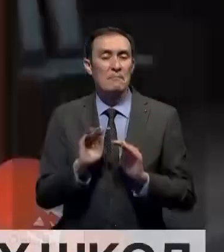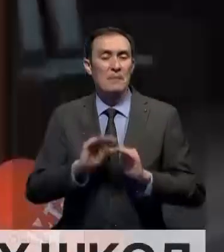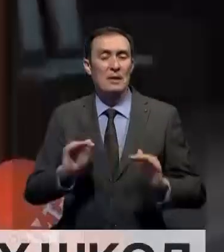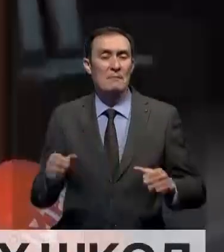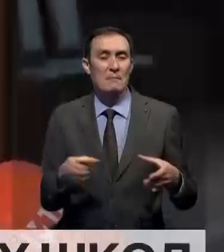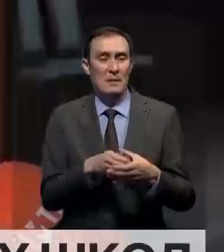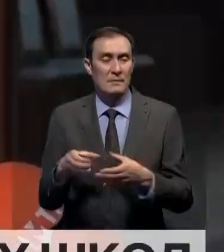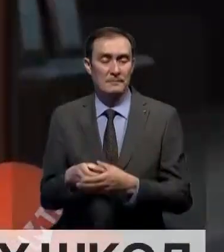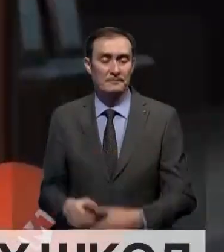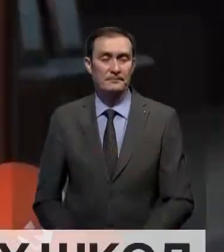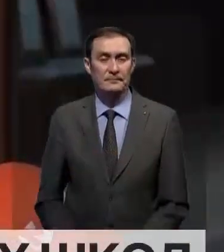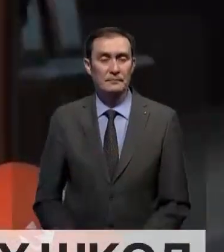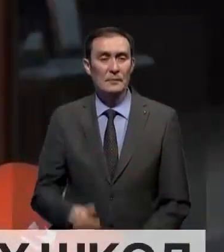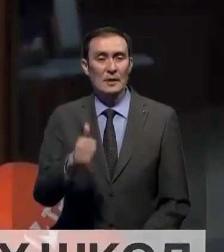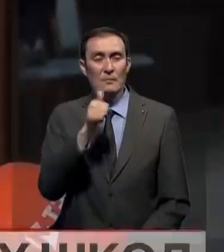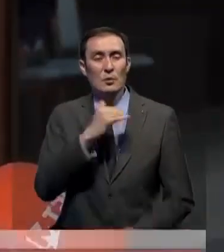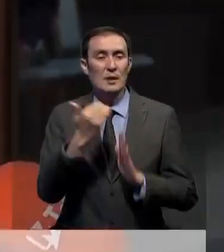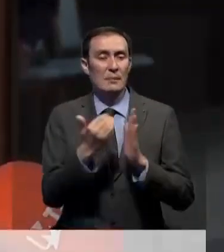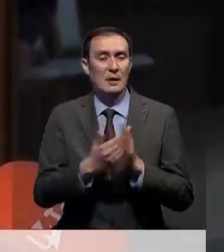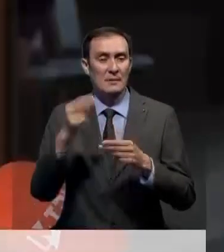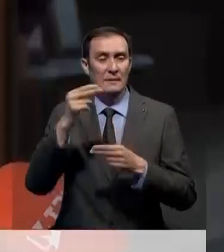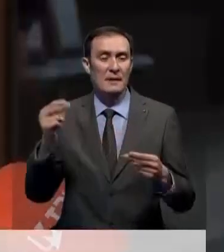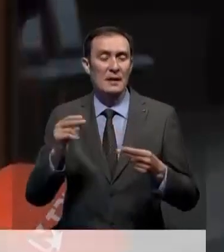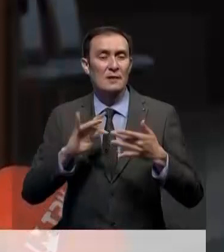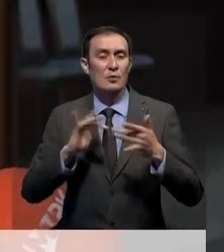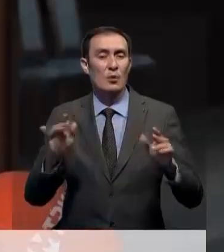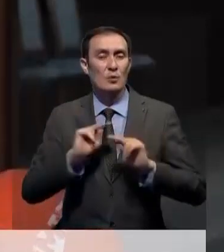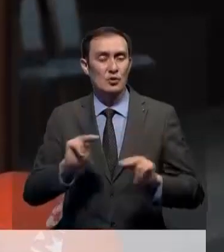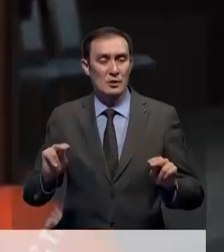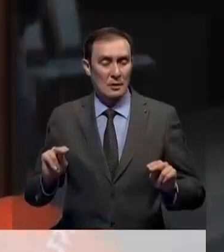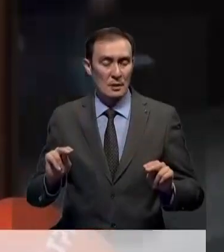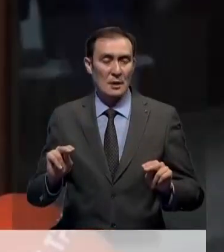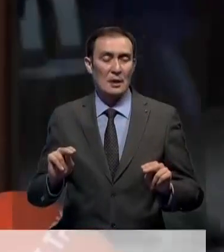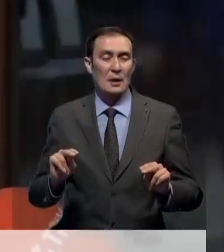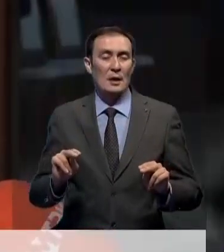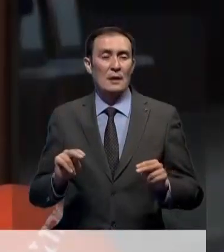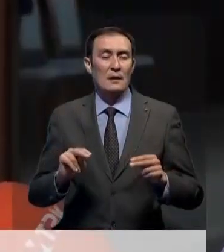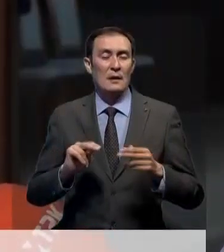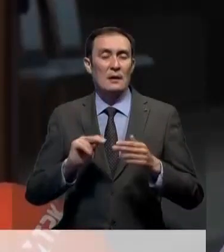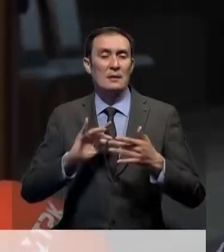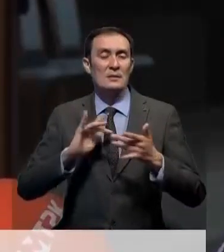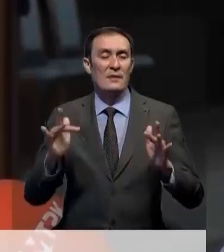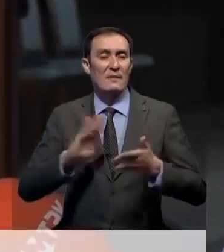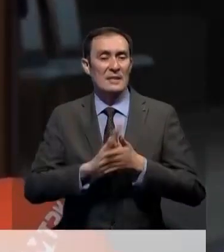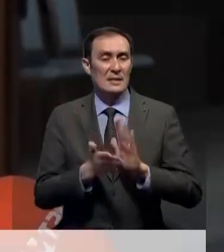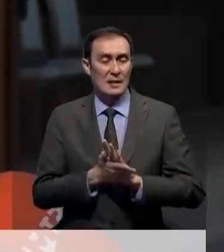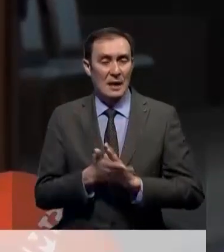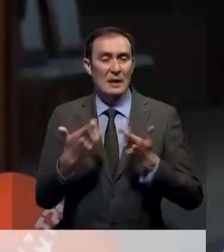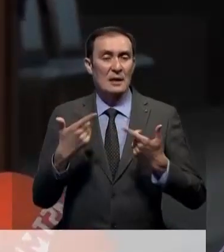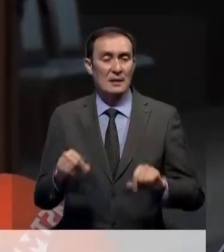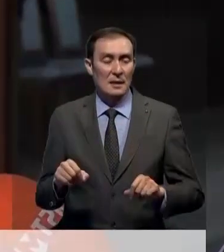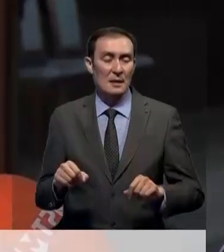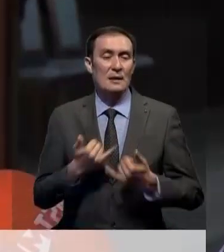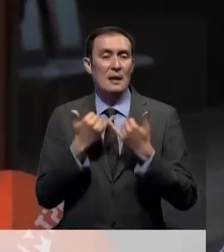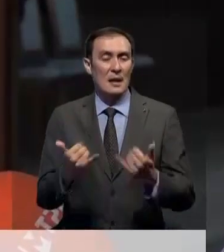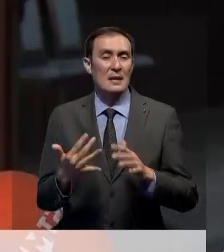детей. Пилот называется «Виртуальный учитель», «Цифровой учитель», «Цифровая среда», где